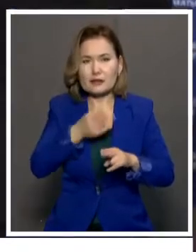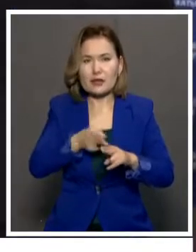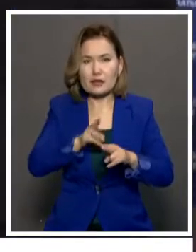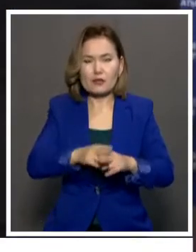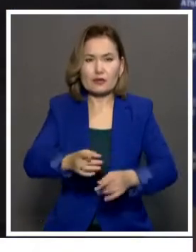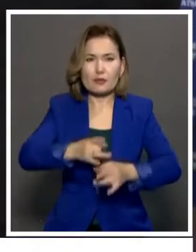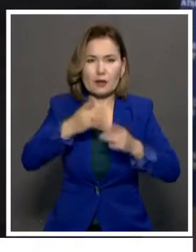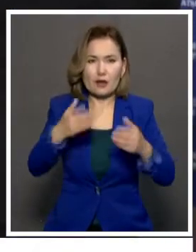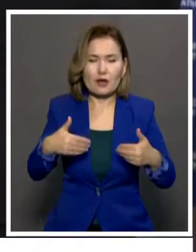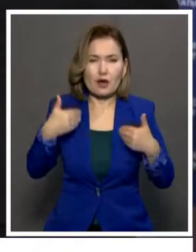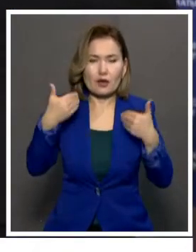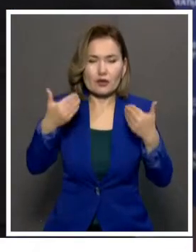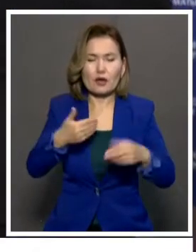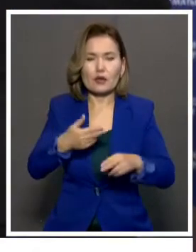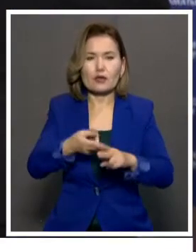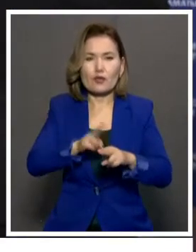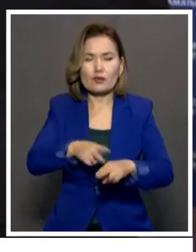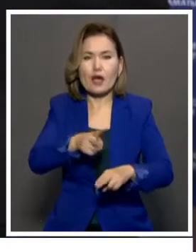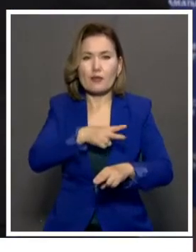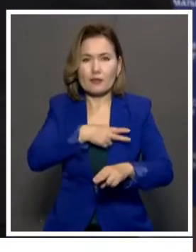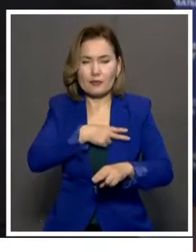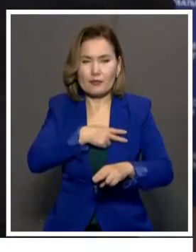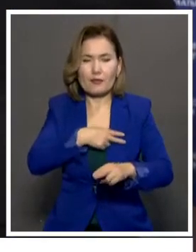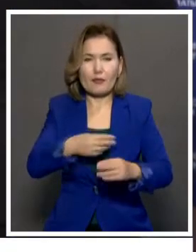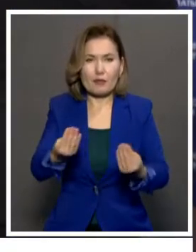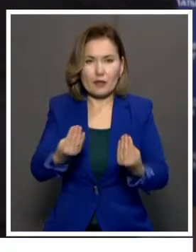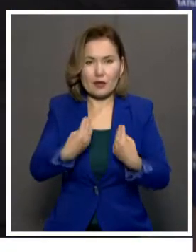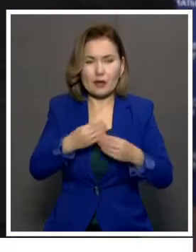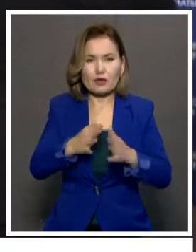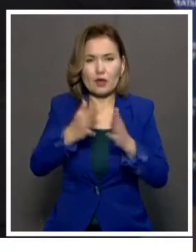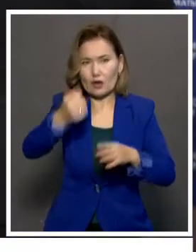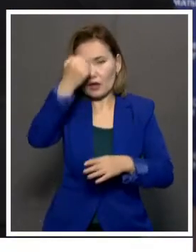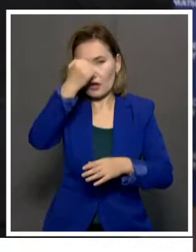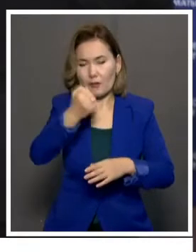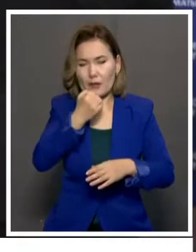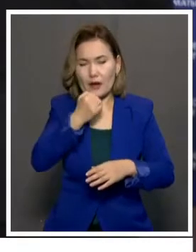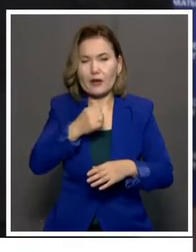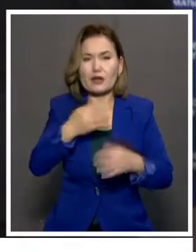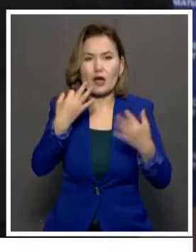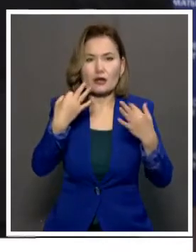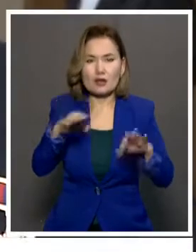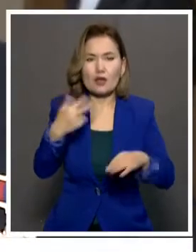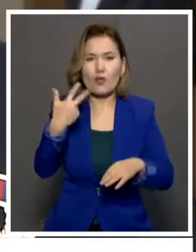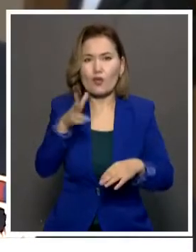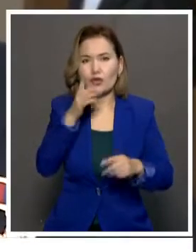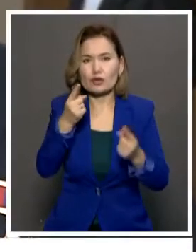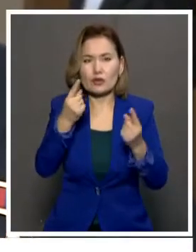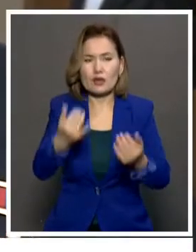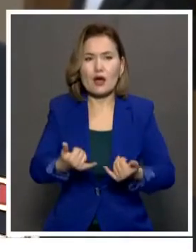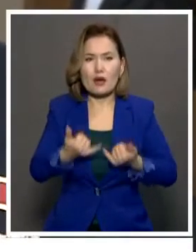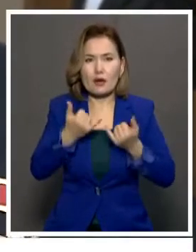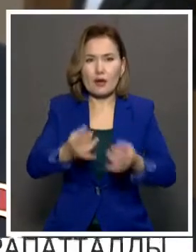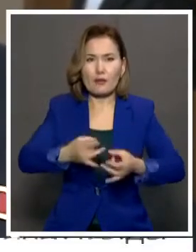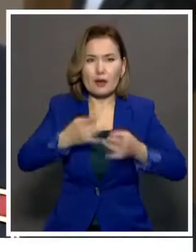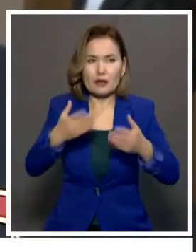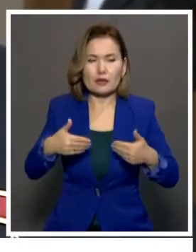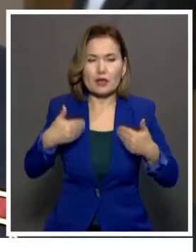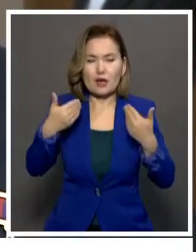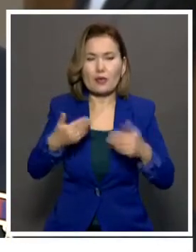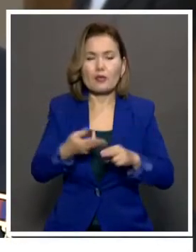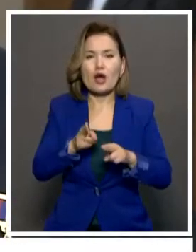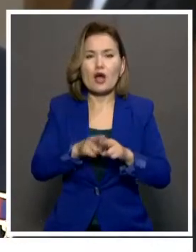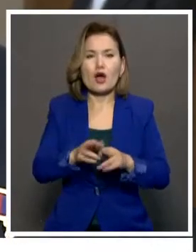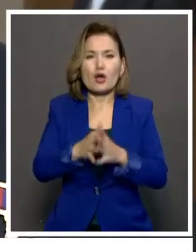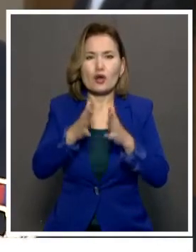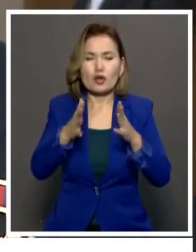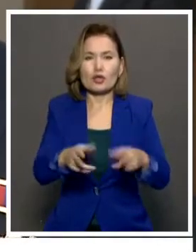білеміз. Сіздерді мынау тәуелсіздіктің 30 жылдық мерейтойымен шын жүректен құттықтаймын. Ынтымағы жарасқан үлкен ұжымның еңбегі деп